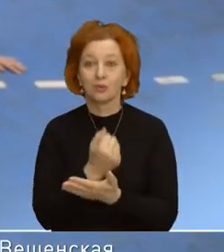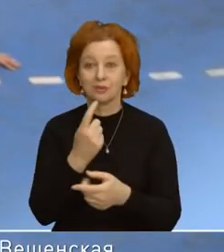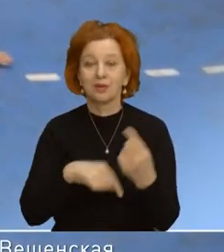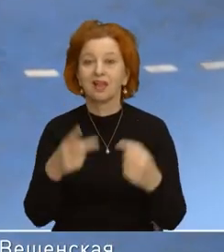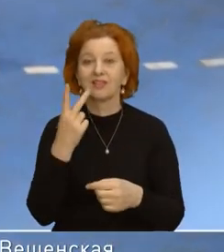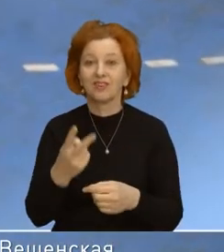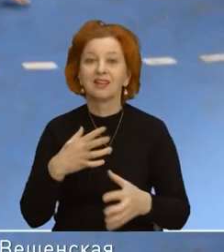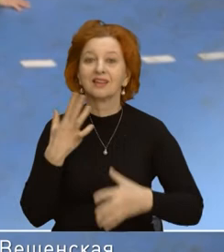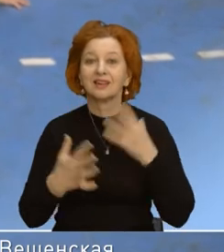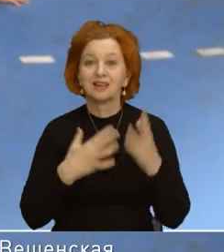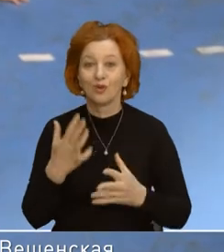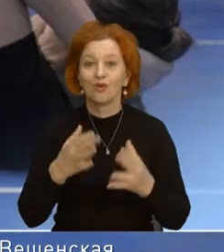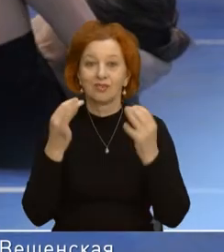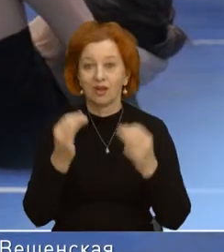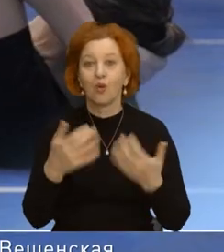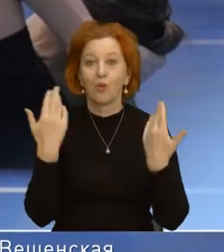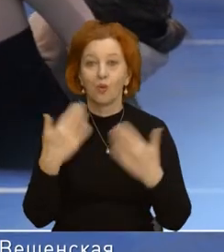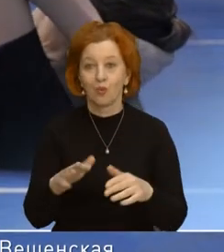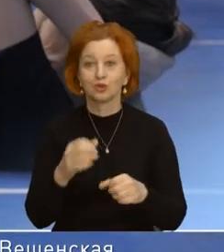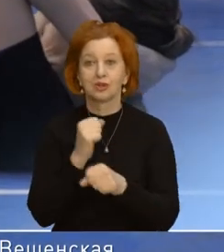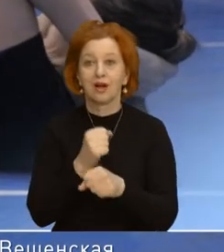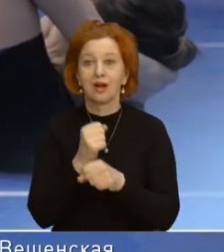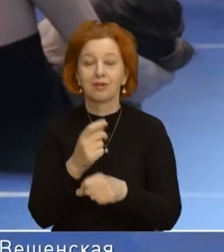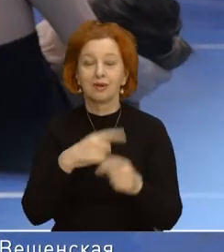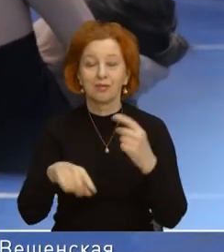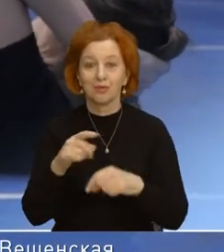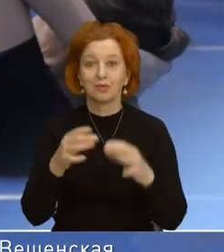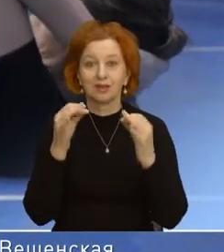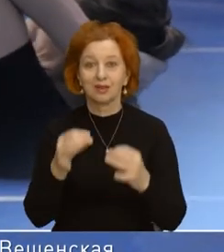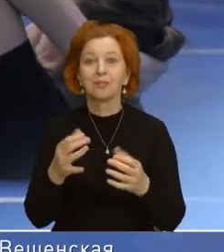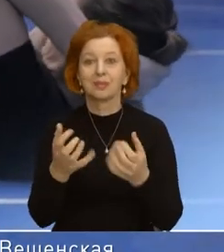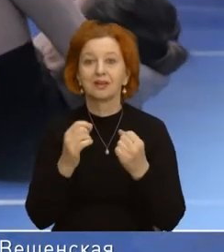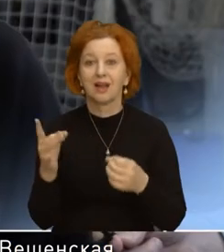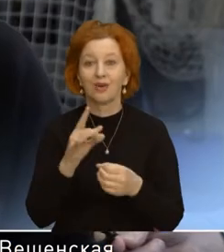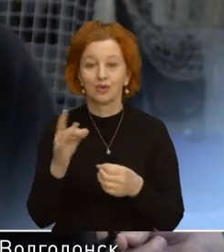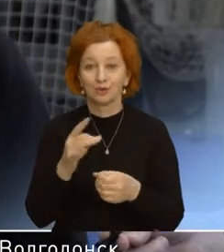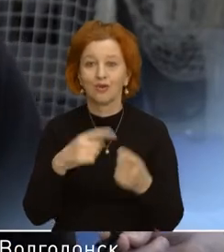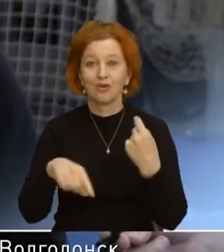2 тренировки, тактика у них уже отработана, говорит главный тренер Ростов-Дона.